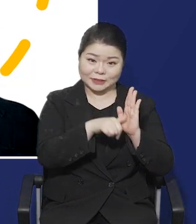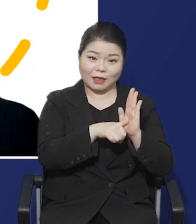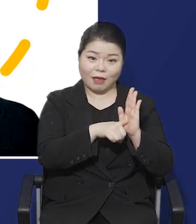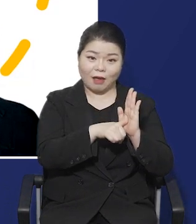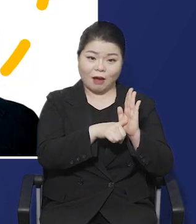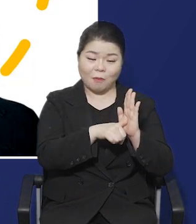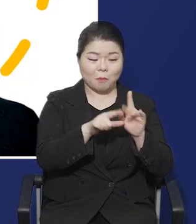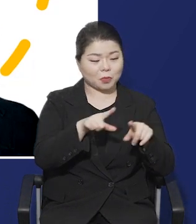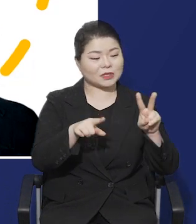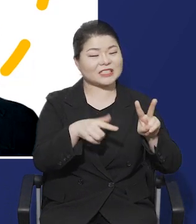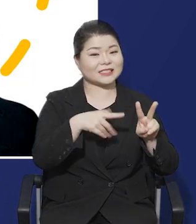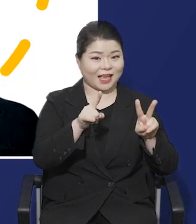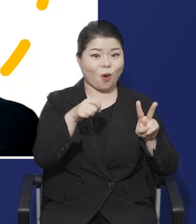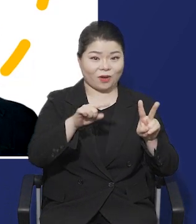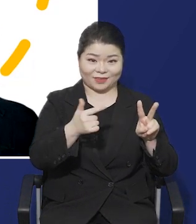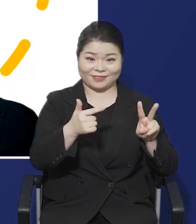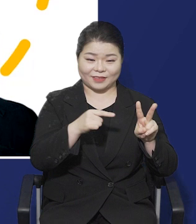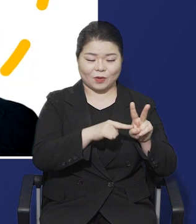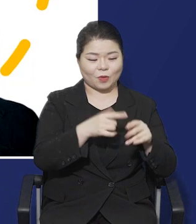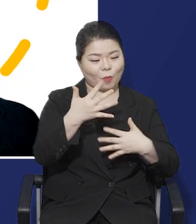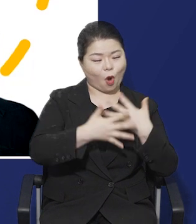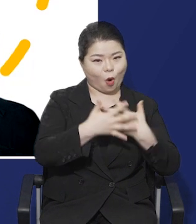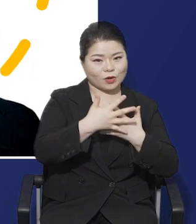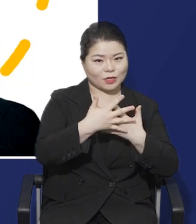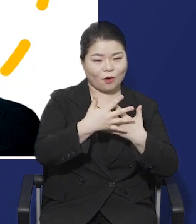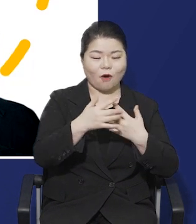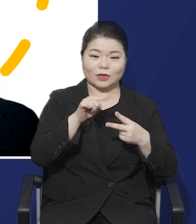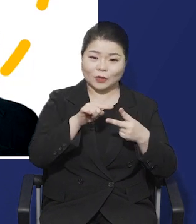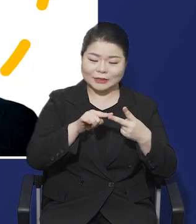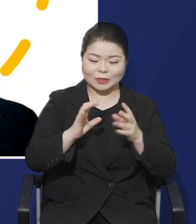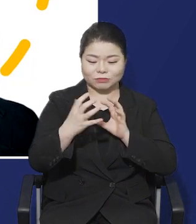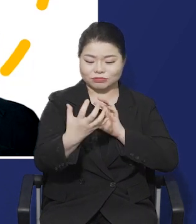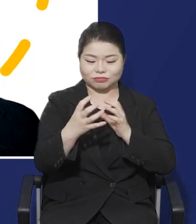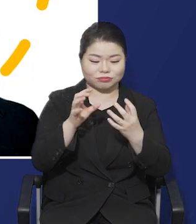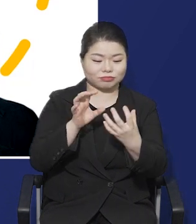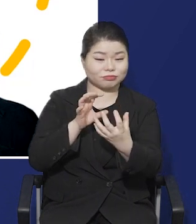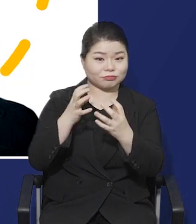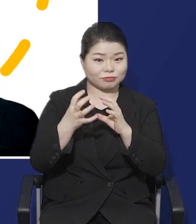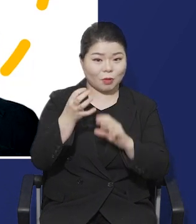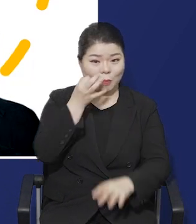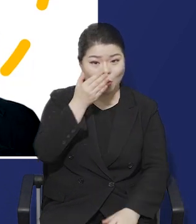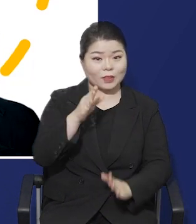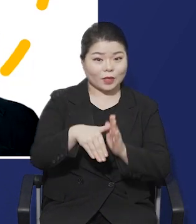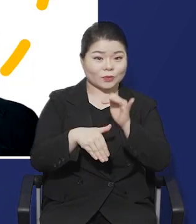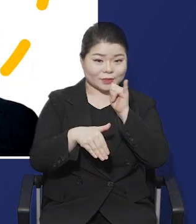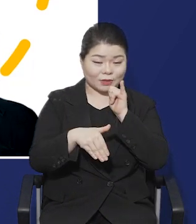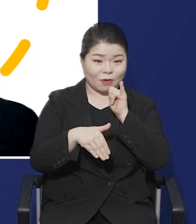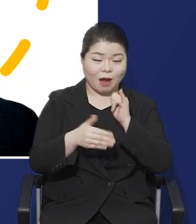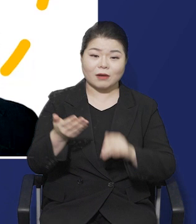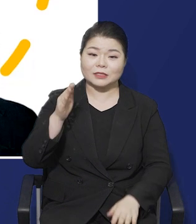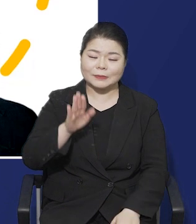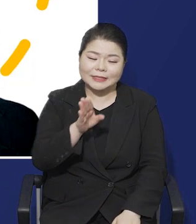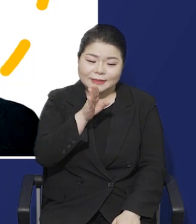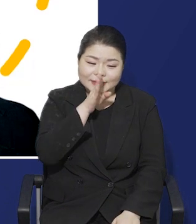결국에는 2차원적. 물론 뭐 그 동영상이나 이런 뭐 320도 3D를 통해서 보여지기도 하지만은